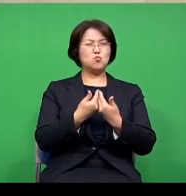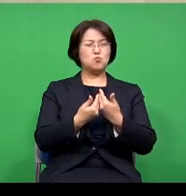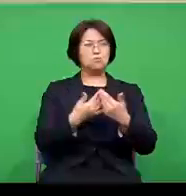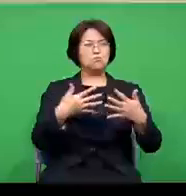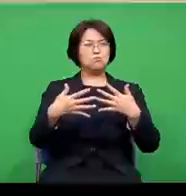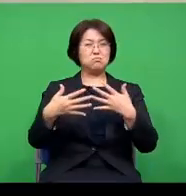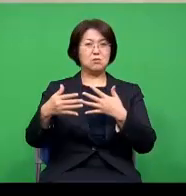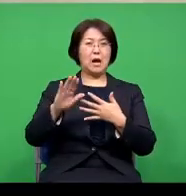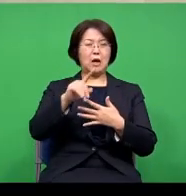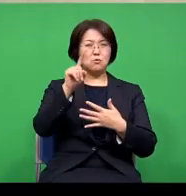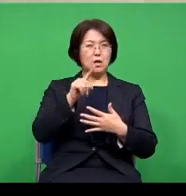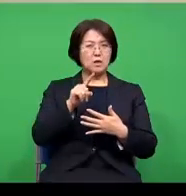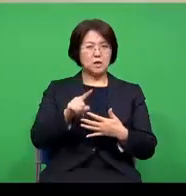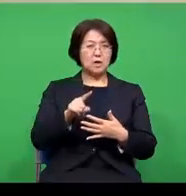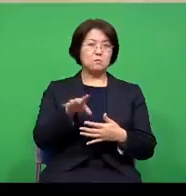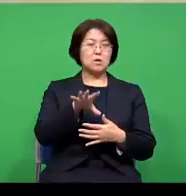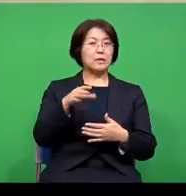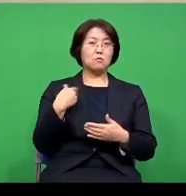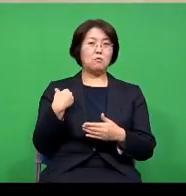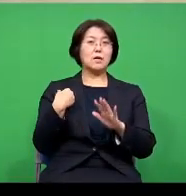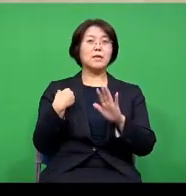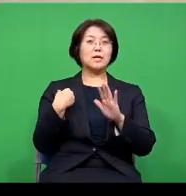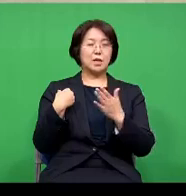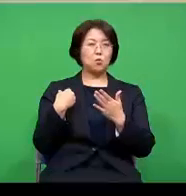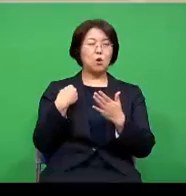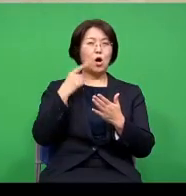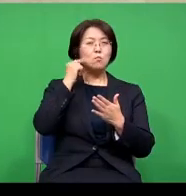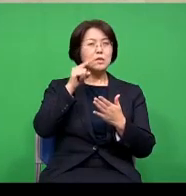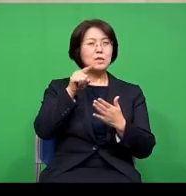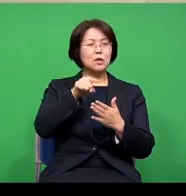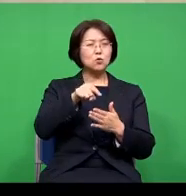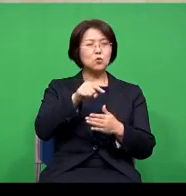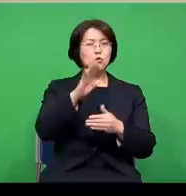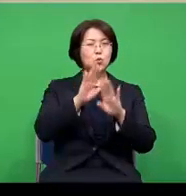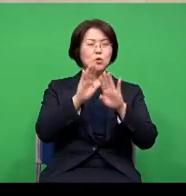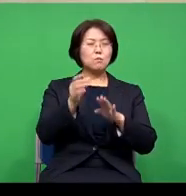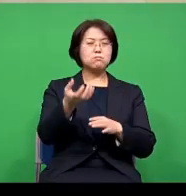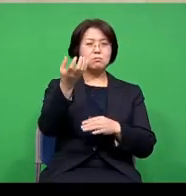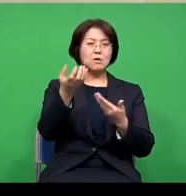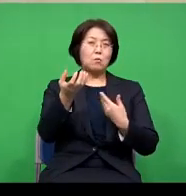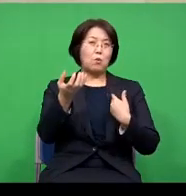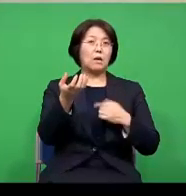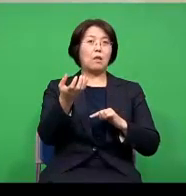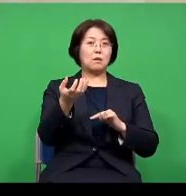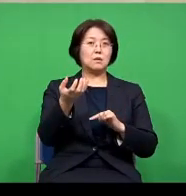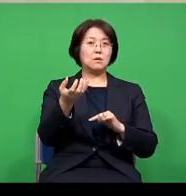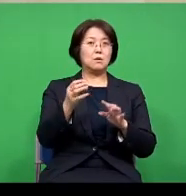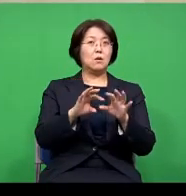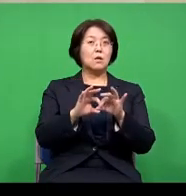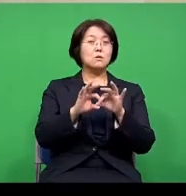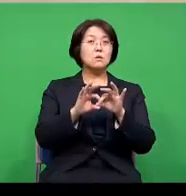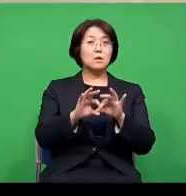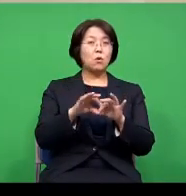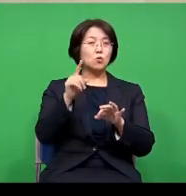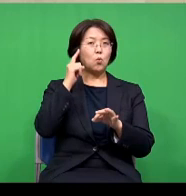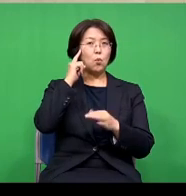かもしれない、まあ、これはまだ分からないですけれども、そうなるかもしれないという、ことについては、ど